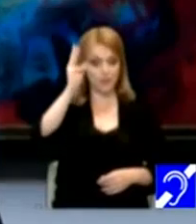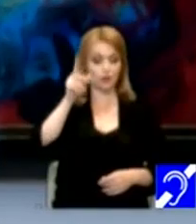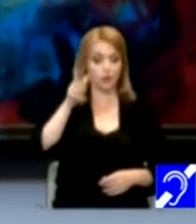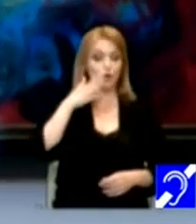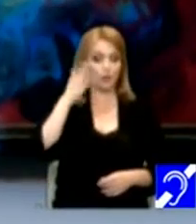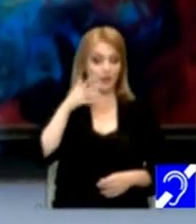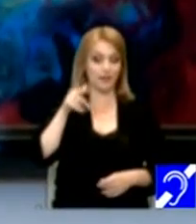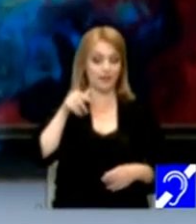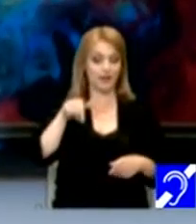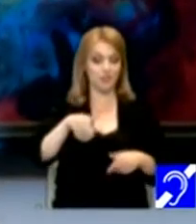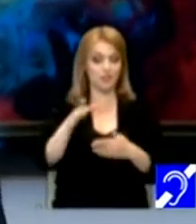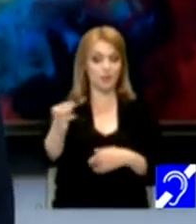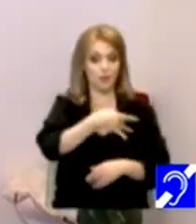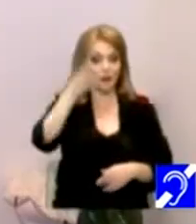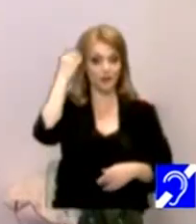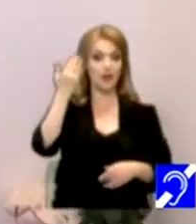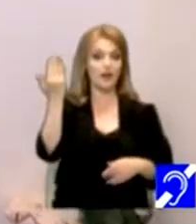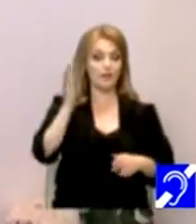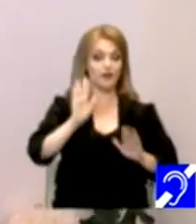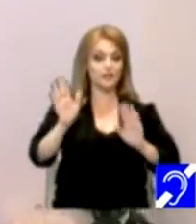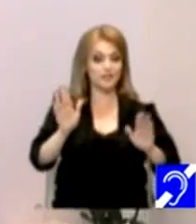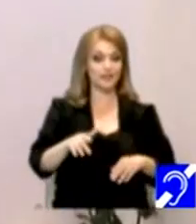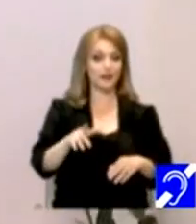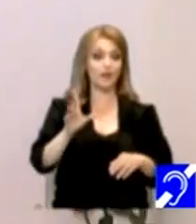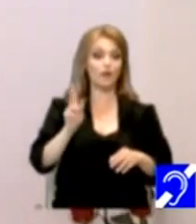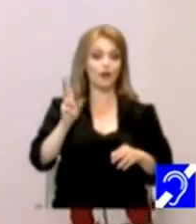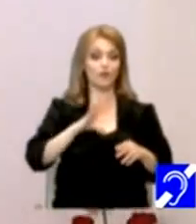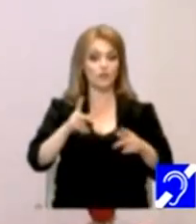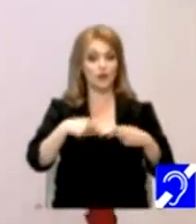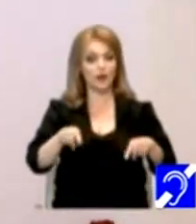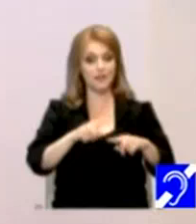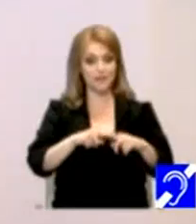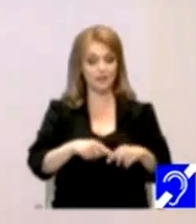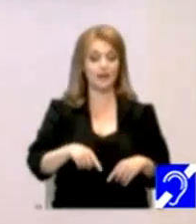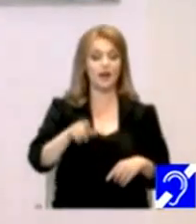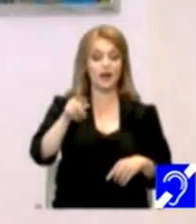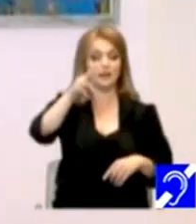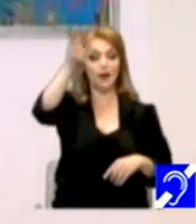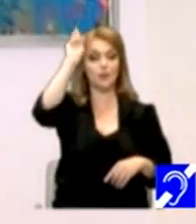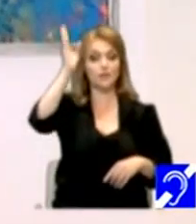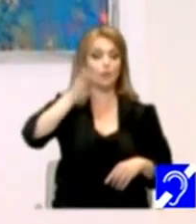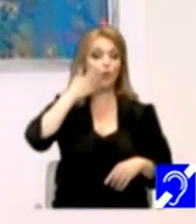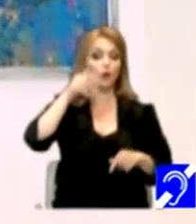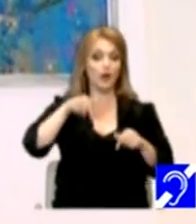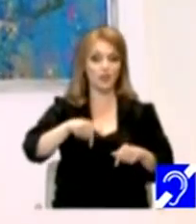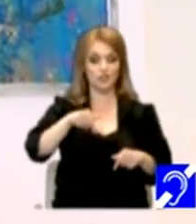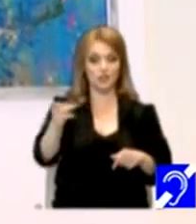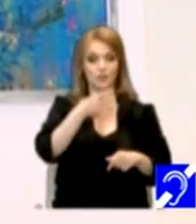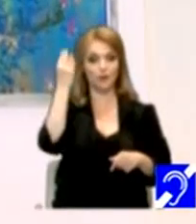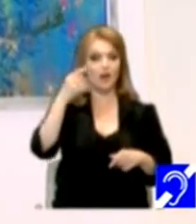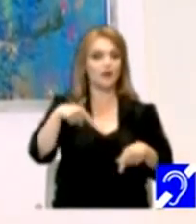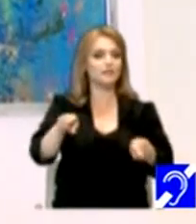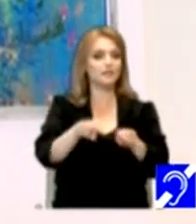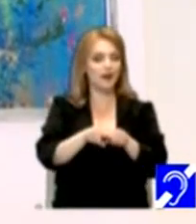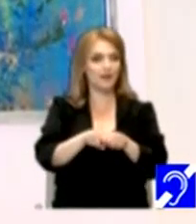că expoziția de picturi vernisată la reședința ambasadorului Poloniei în Republica Moldova a fost organizată pentru a marca